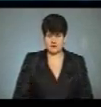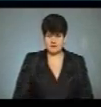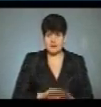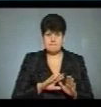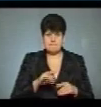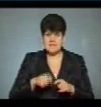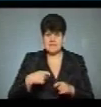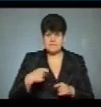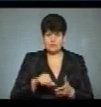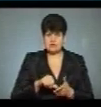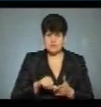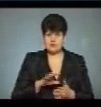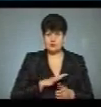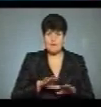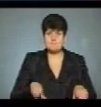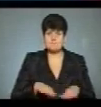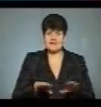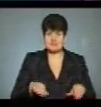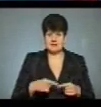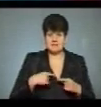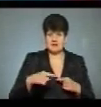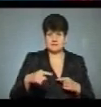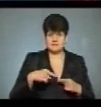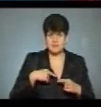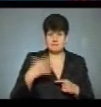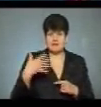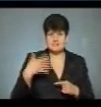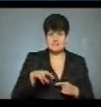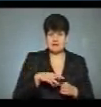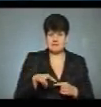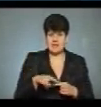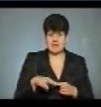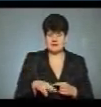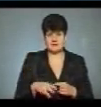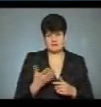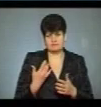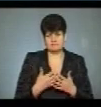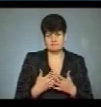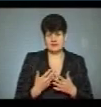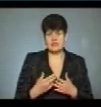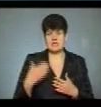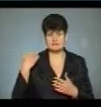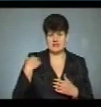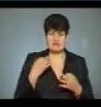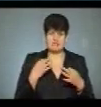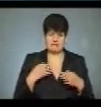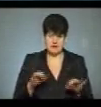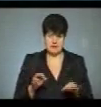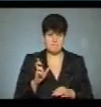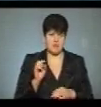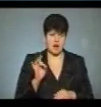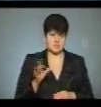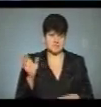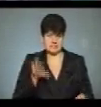естафети учасники змагалися у басейні. Вони пропливали дистанцію 50 метрів одним із трьох стилів – на спині, вільним стилем або